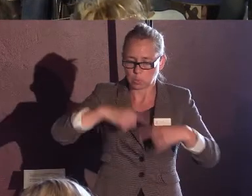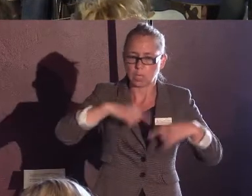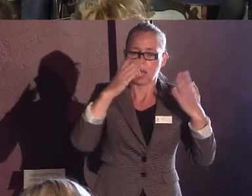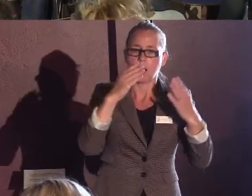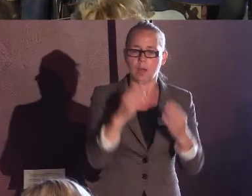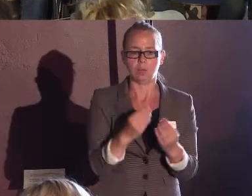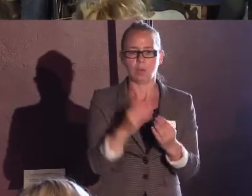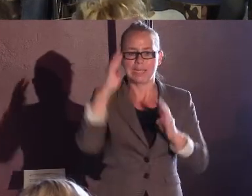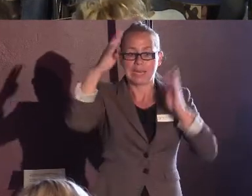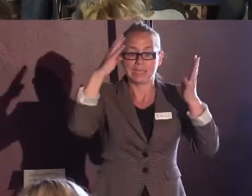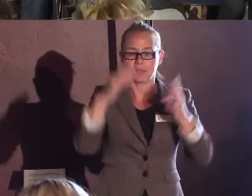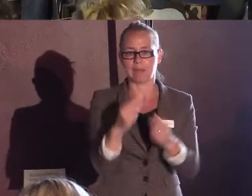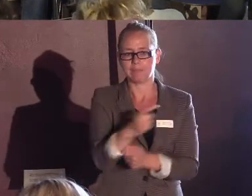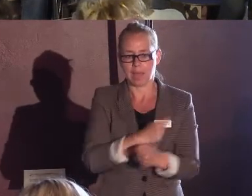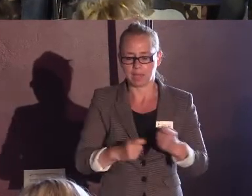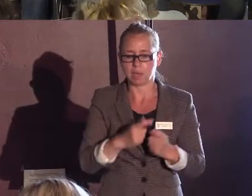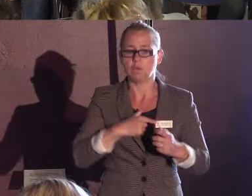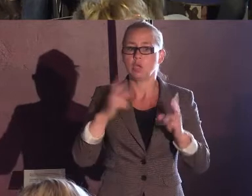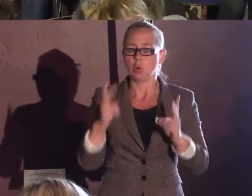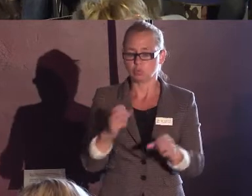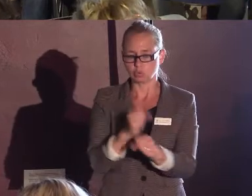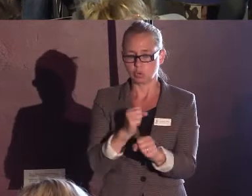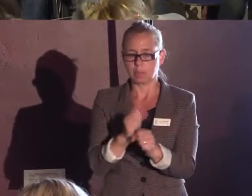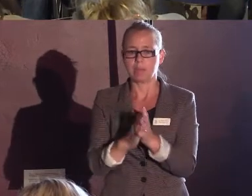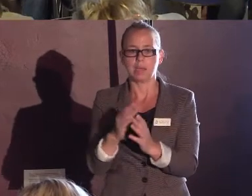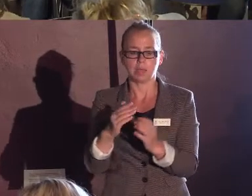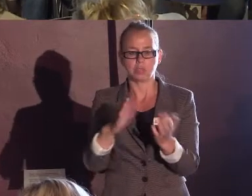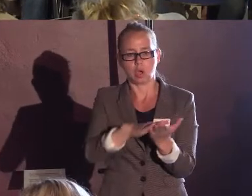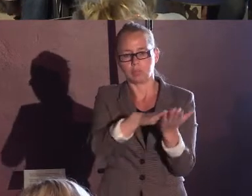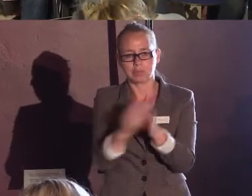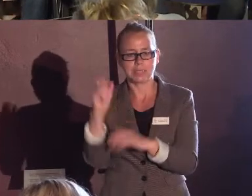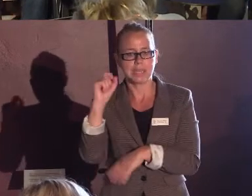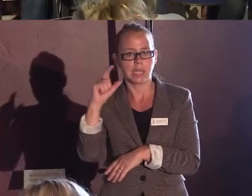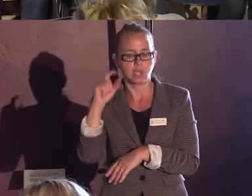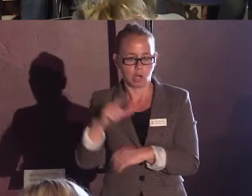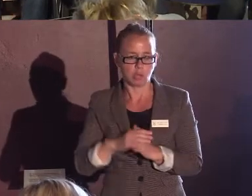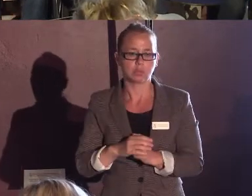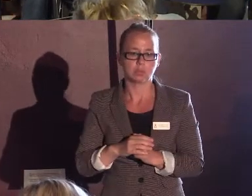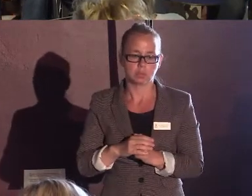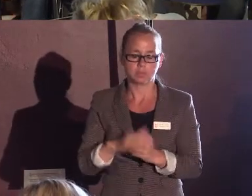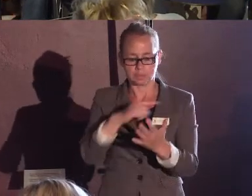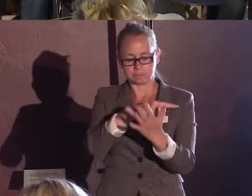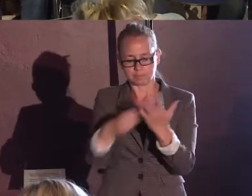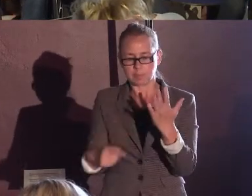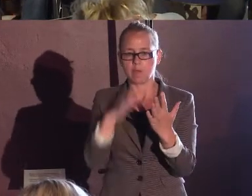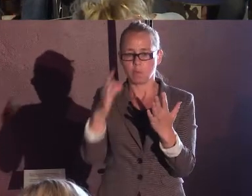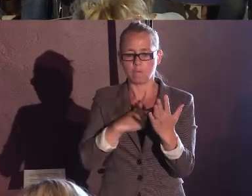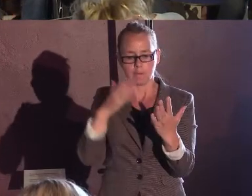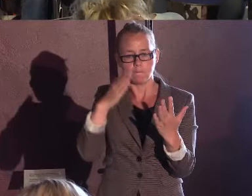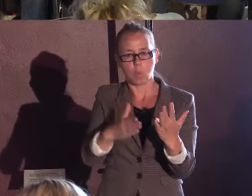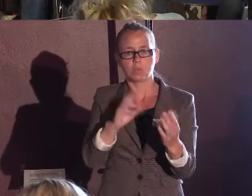och kreativa näringar. Och vi jobbar också med digitalisering. Det är de frågor som vi har valt att fokusera